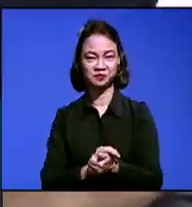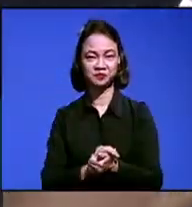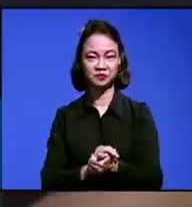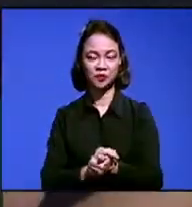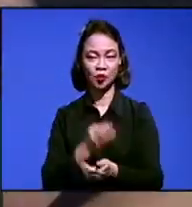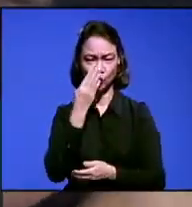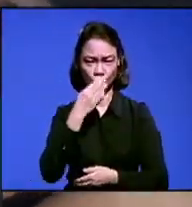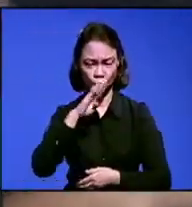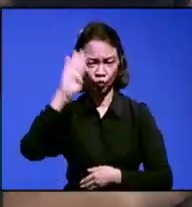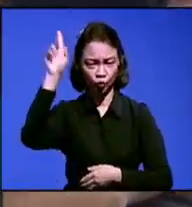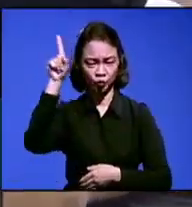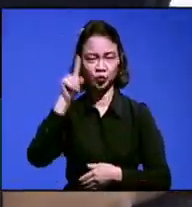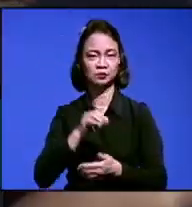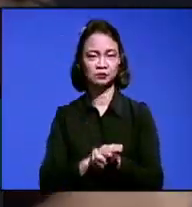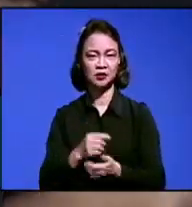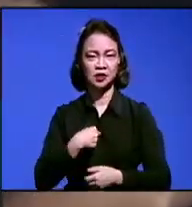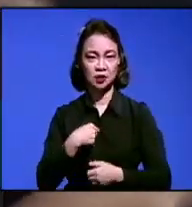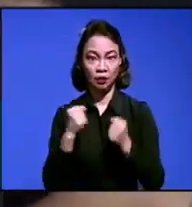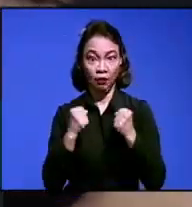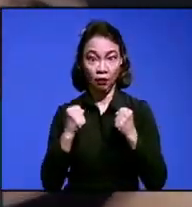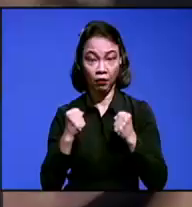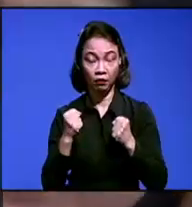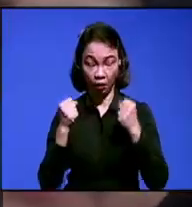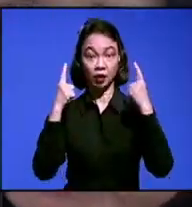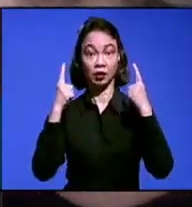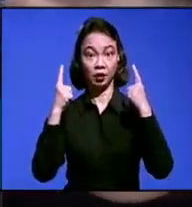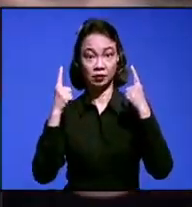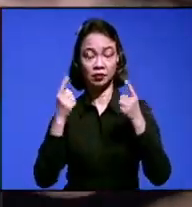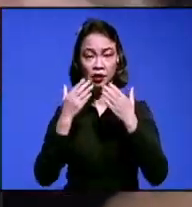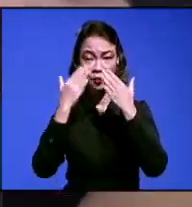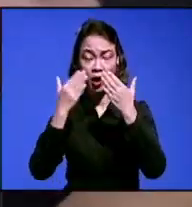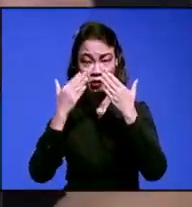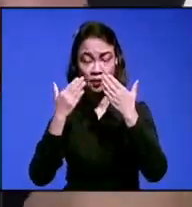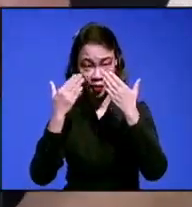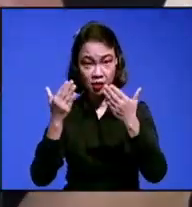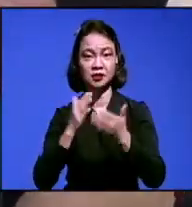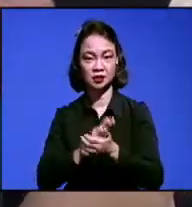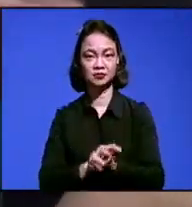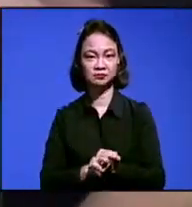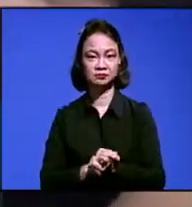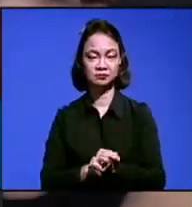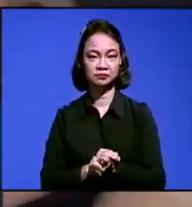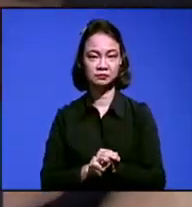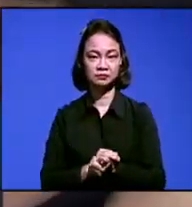syukur alhamdulillah. Saya masih gemeteran, masih kaget. Terima kasih.